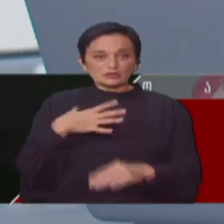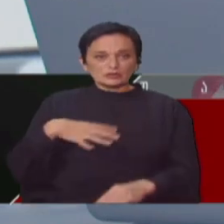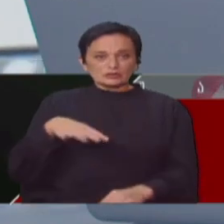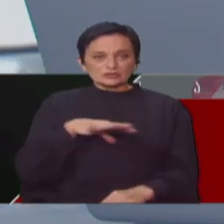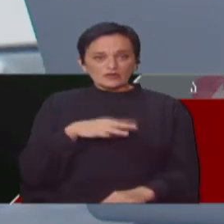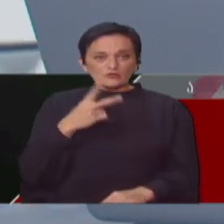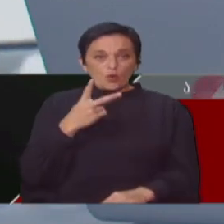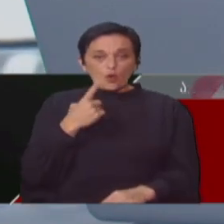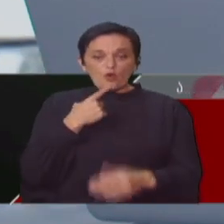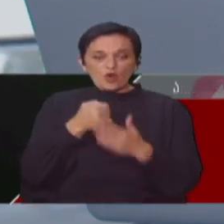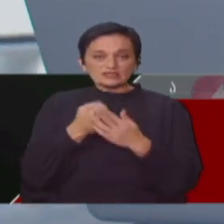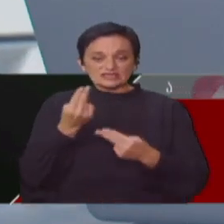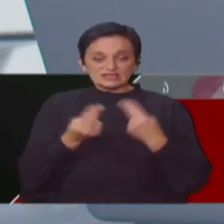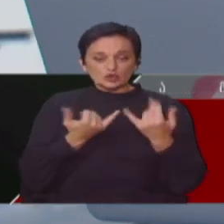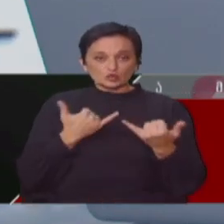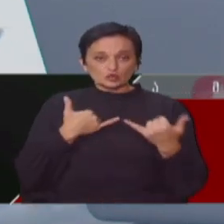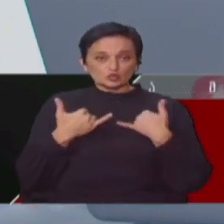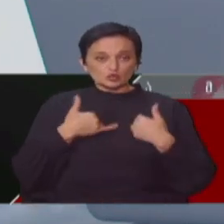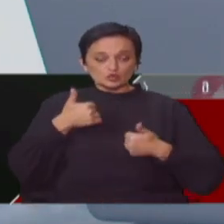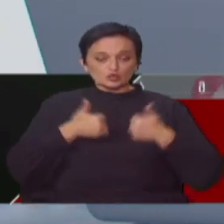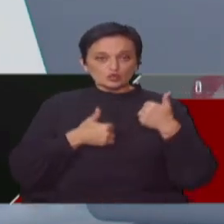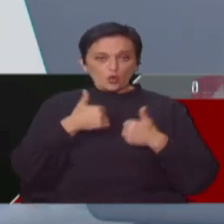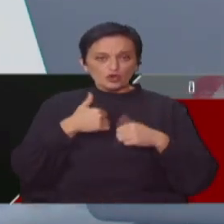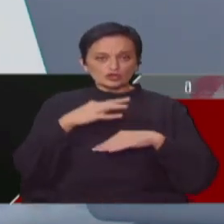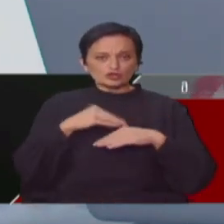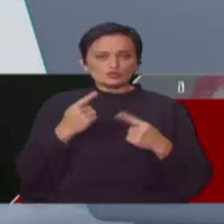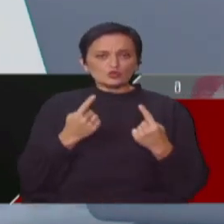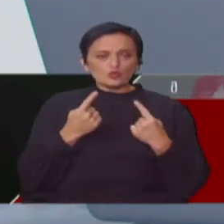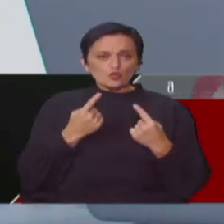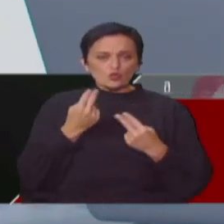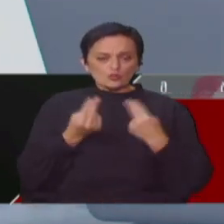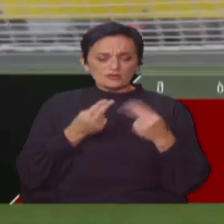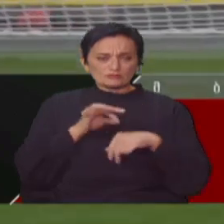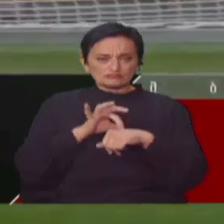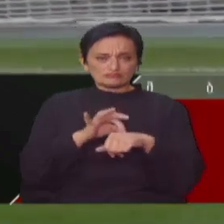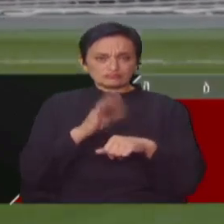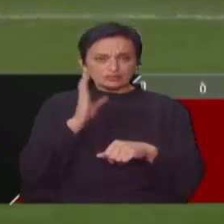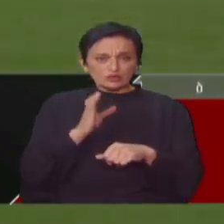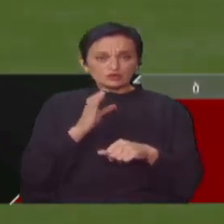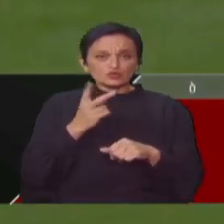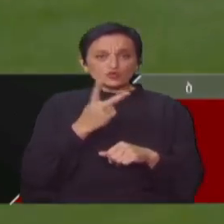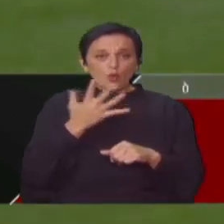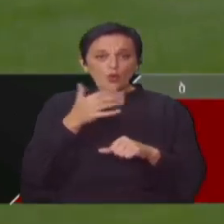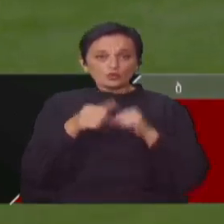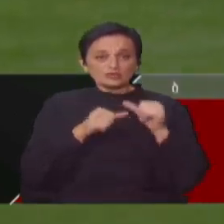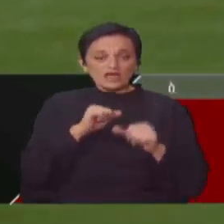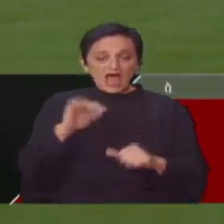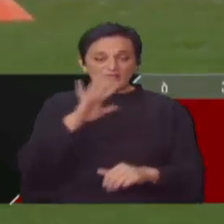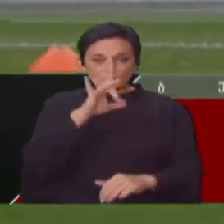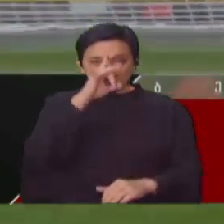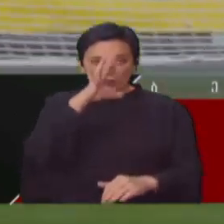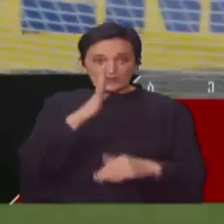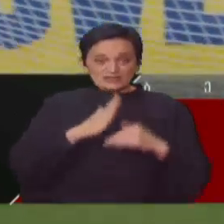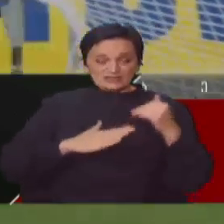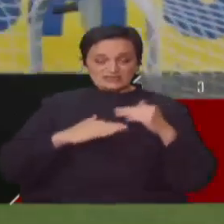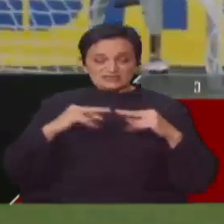საქართველოს 21 წლამდე ნაკრები დღეს სტუმრად კონკურენტ შვედეთთან უმნიშვნელოვანეს მატჩს გამართავს. რამაზ სვანაძის გუნდი 2025 წლის ევროპის ჩემპიონატის